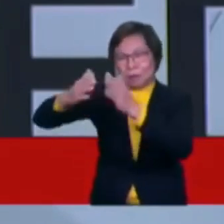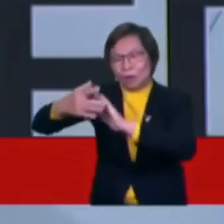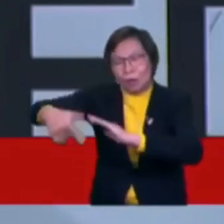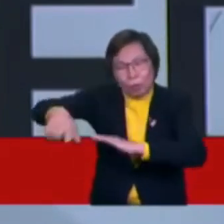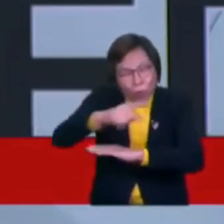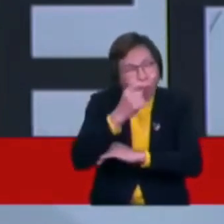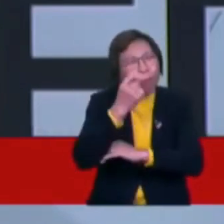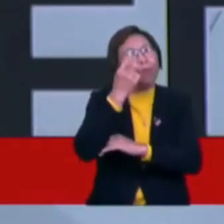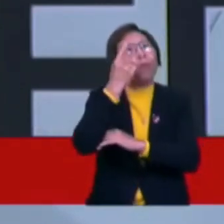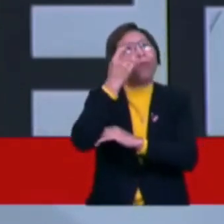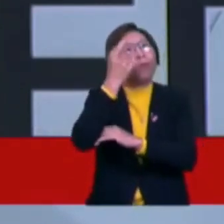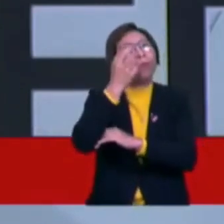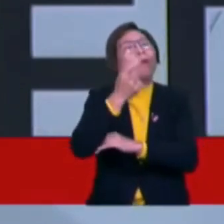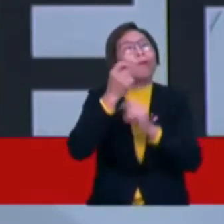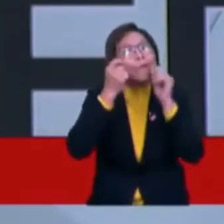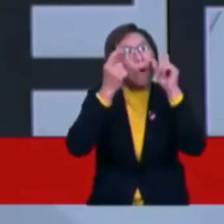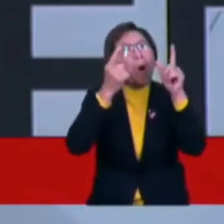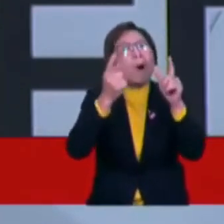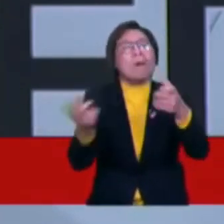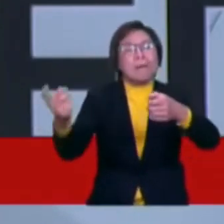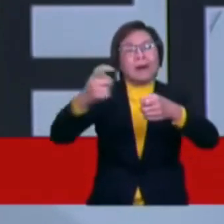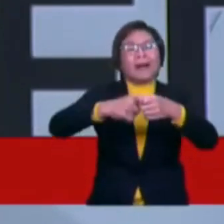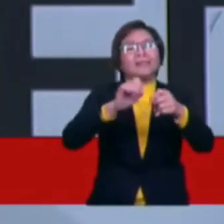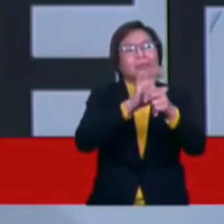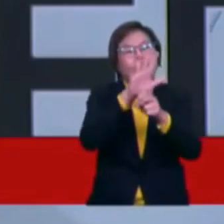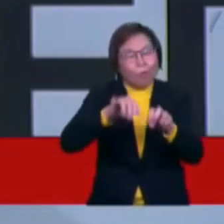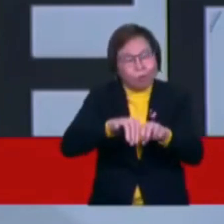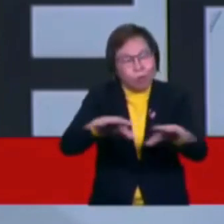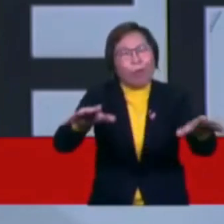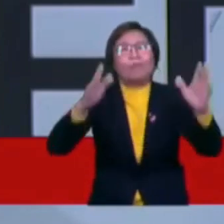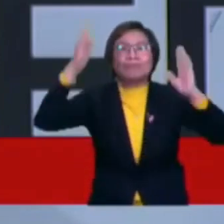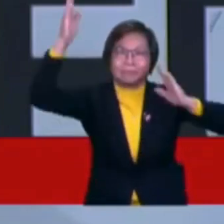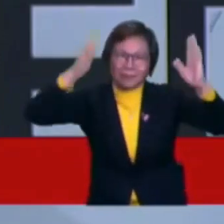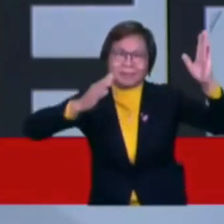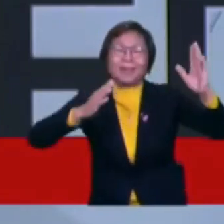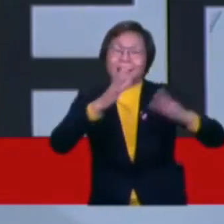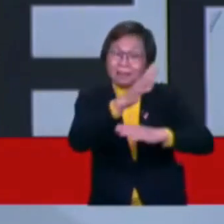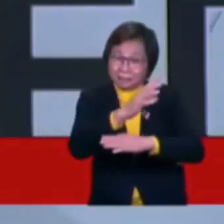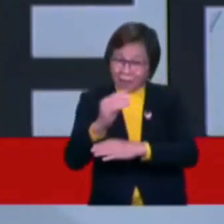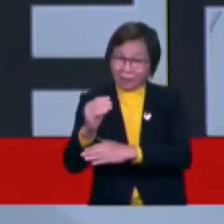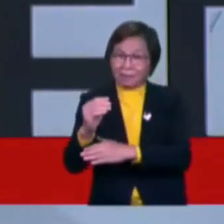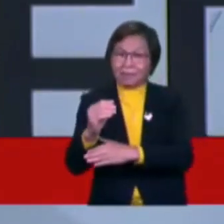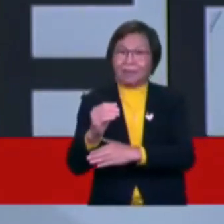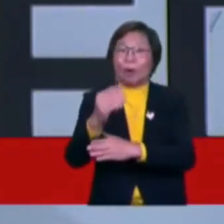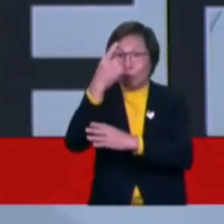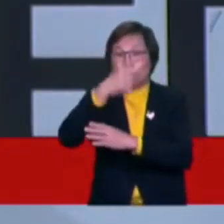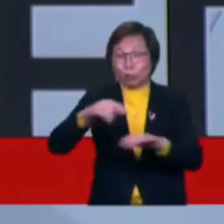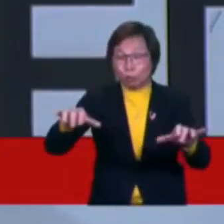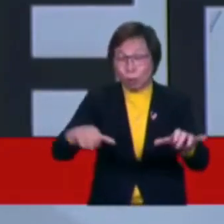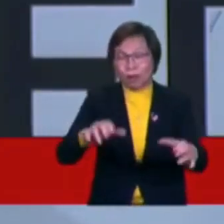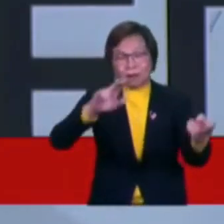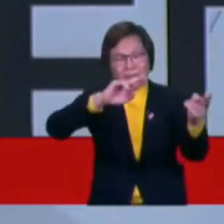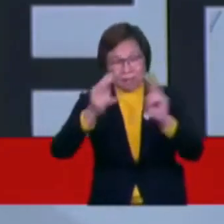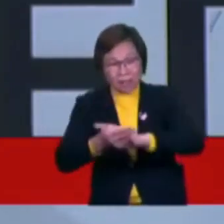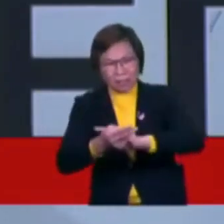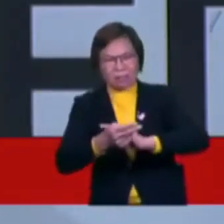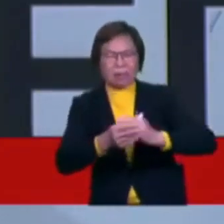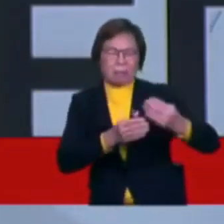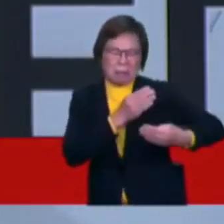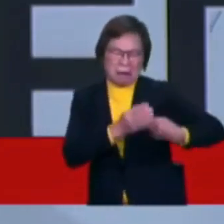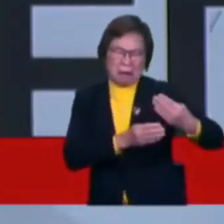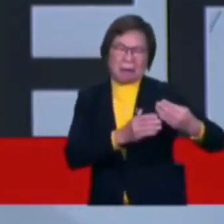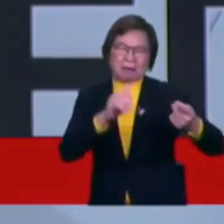baik berkenaan situasi jangkitan COVID-19 dalam negara. Di samping itu juga, usaha untuk melakukan perubahan tingkah